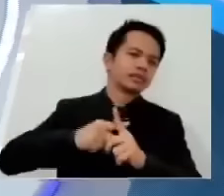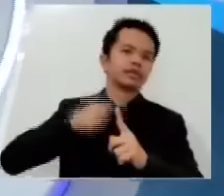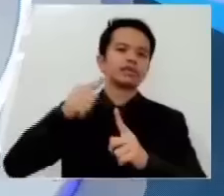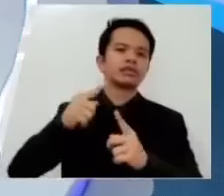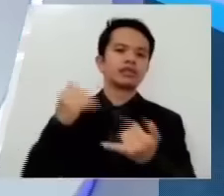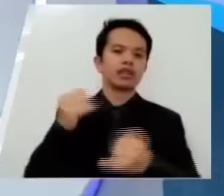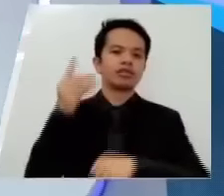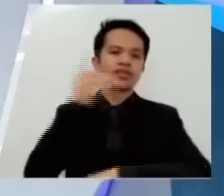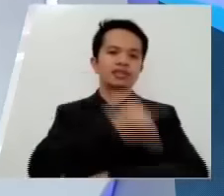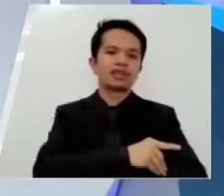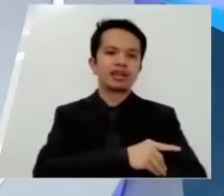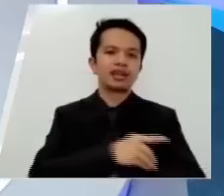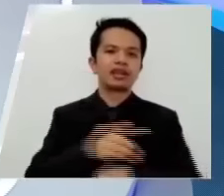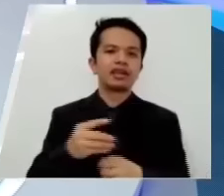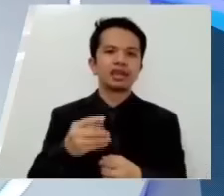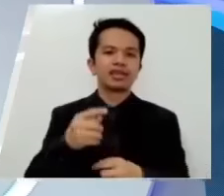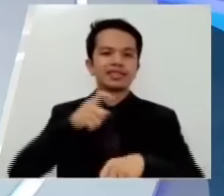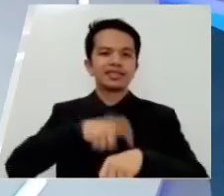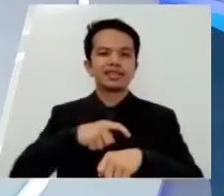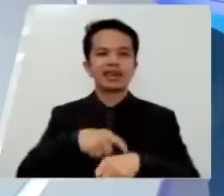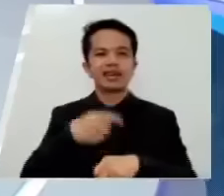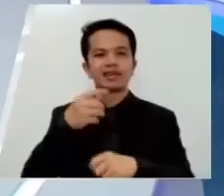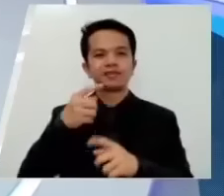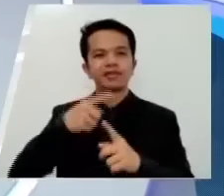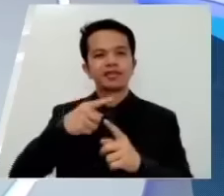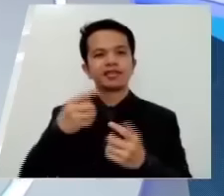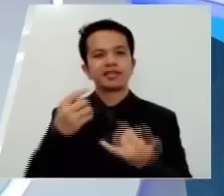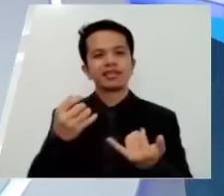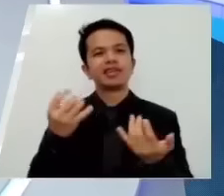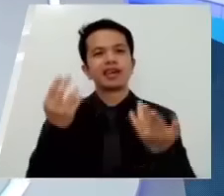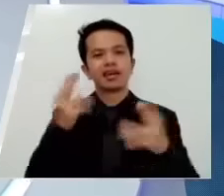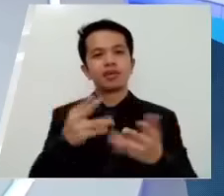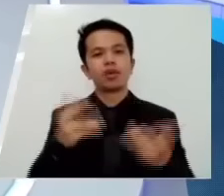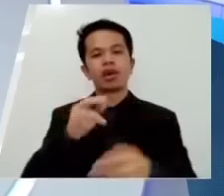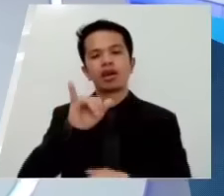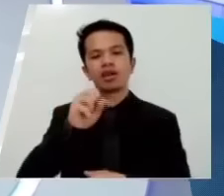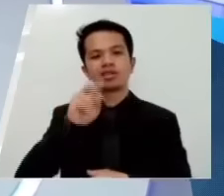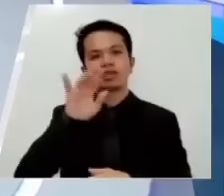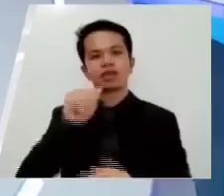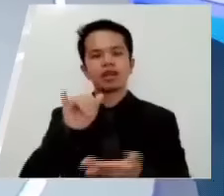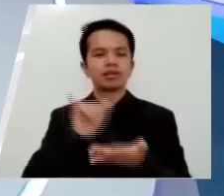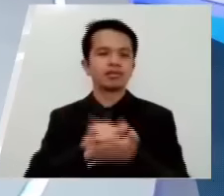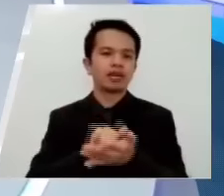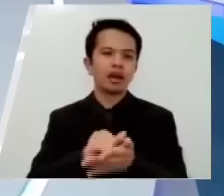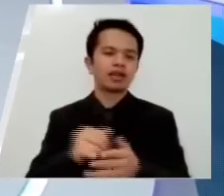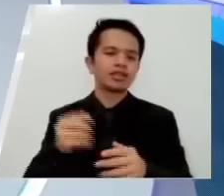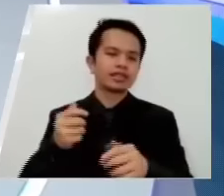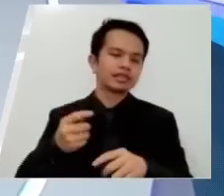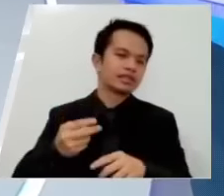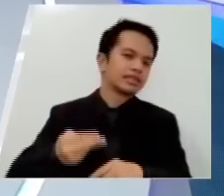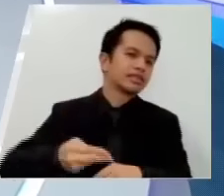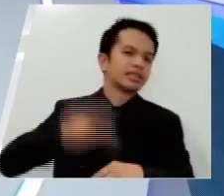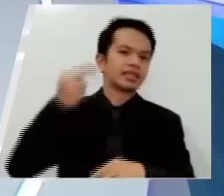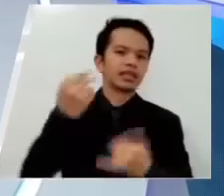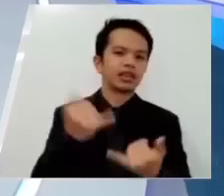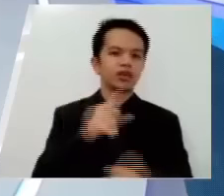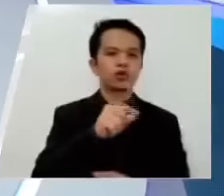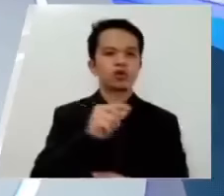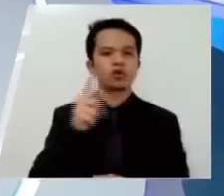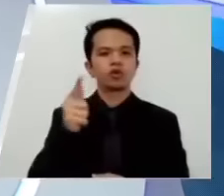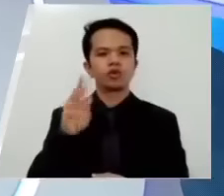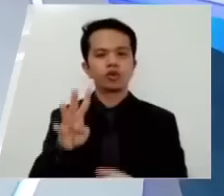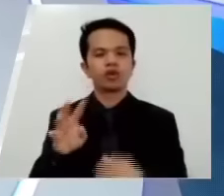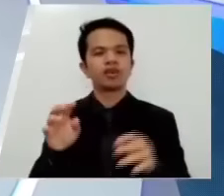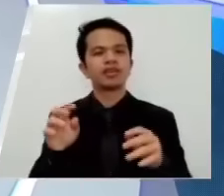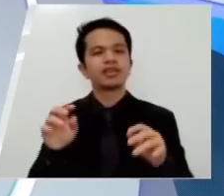naitala sa Echague, Isabela kahapon. Pinakamataas ito sa buong bansa ngayong 2024. Ayon sa PAGASA, iba pa yan sa heat